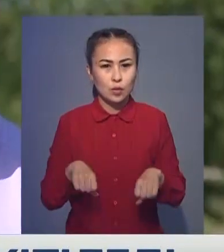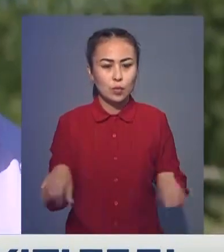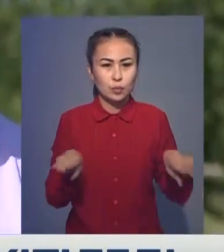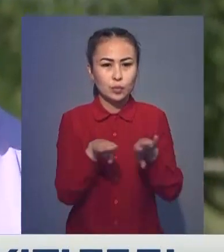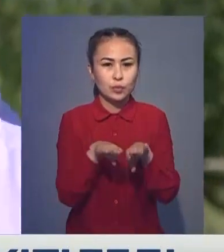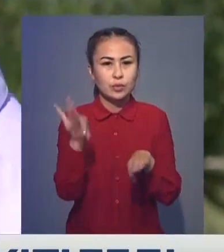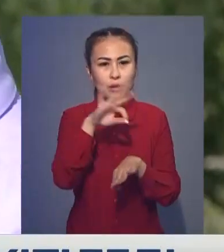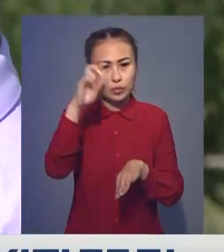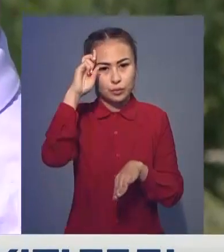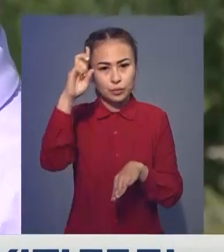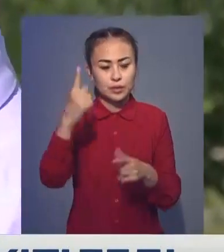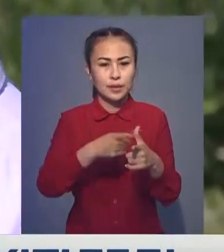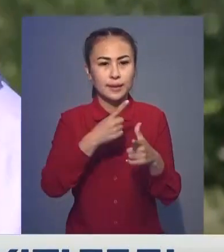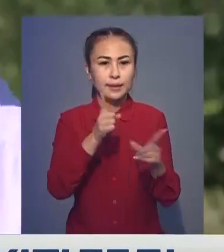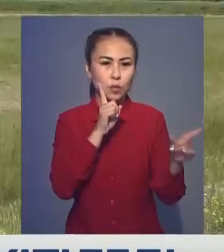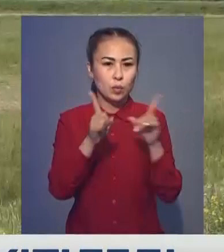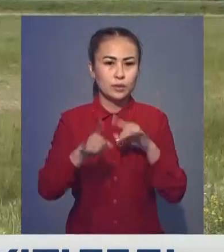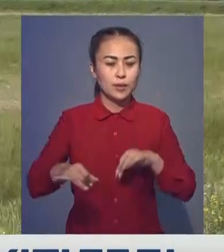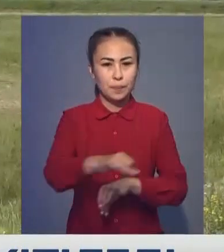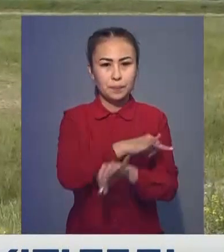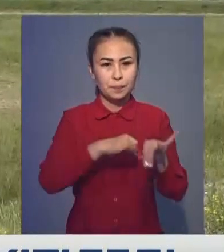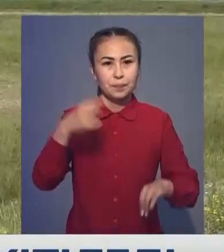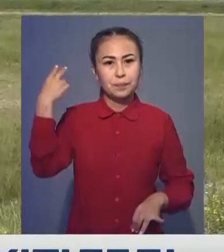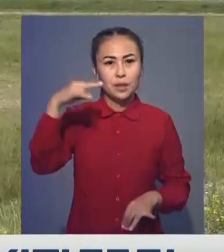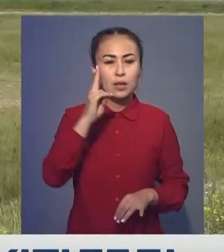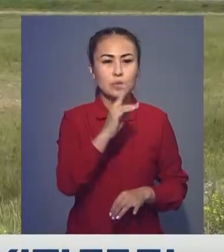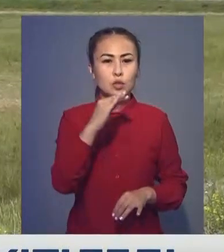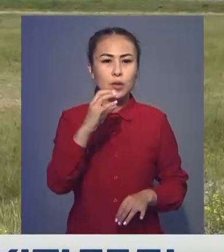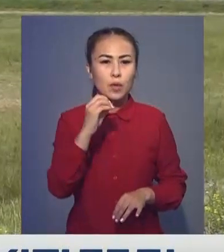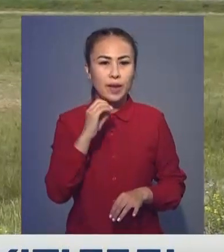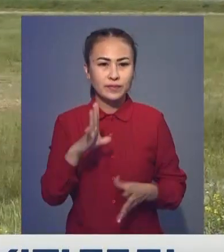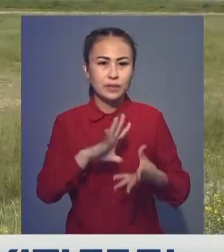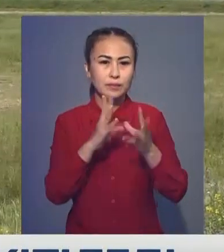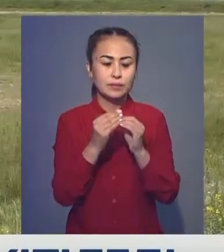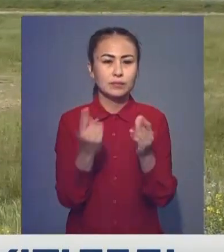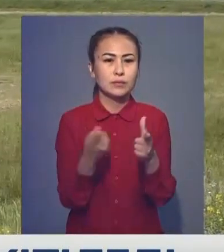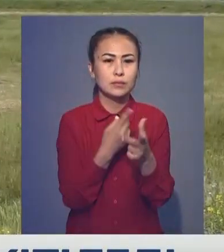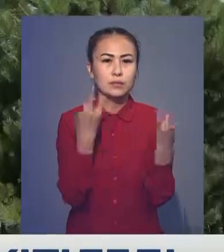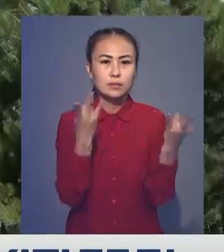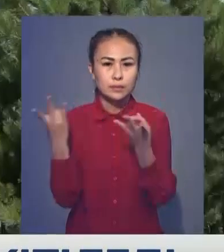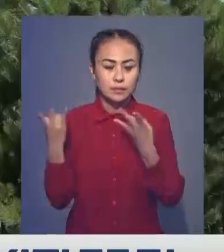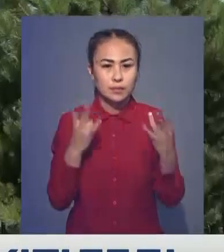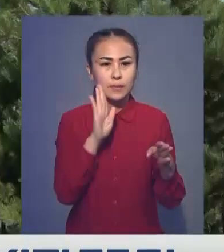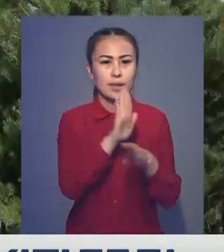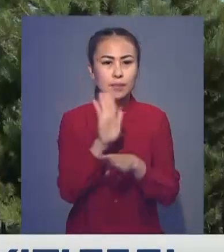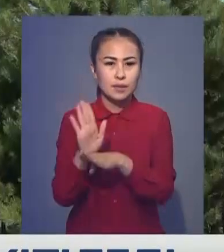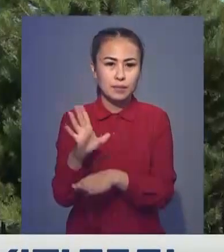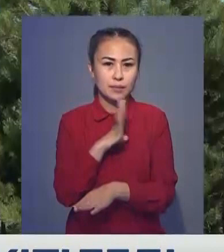септігін тигізбек. Бұл туралы үкіметтің кеңейтілген отырысында ел президенті Қасым Жомарт Тоқаев айтып, тиісті тапсырма